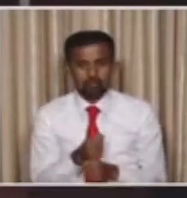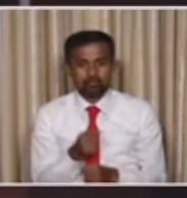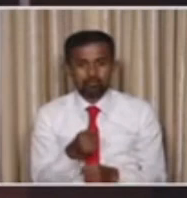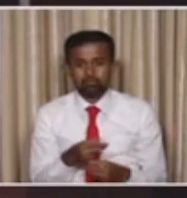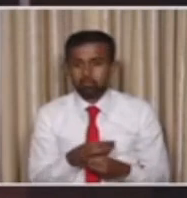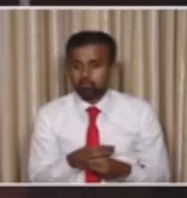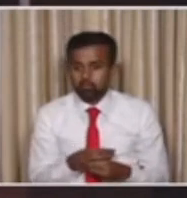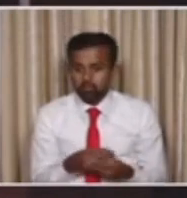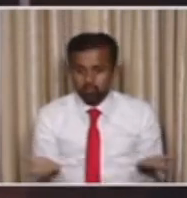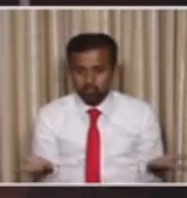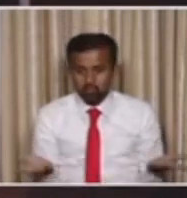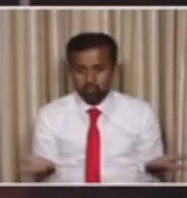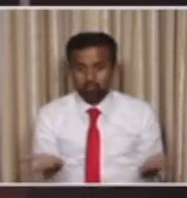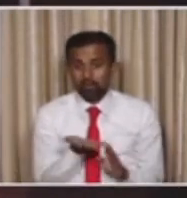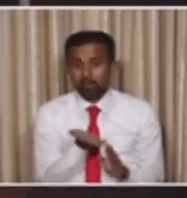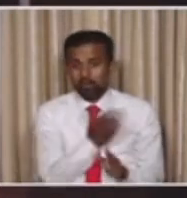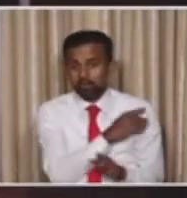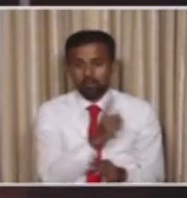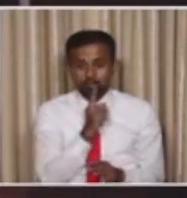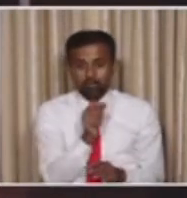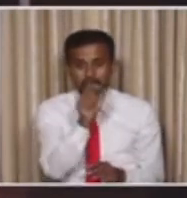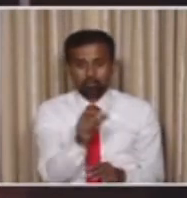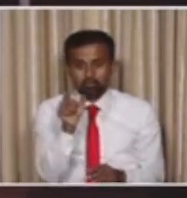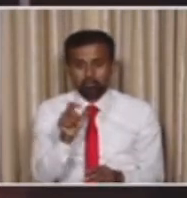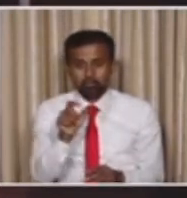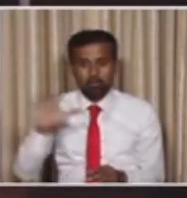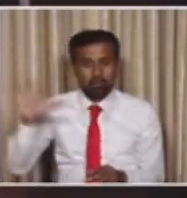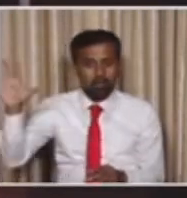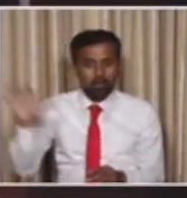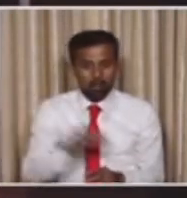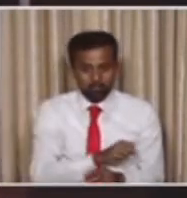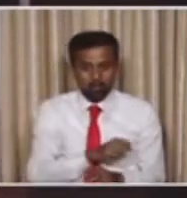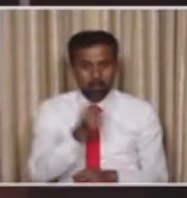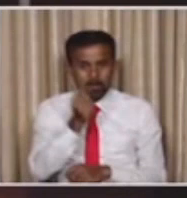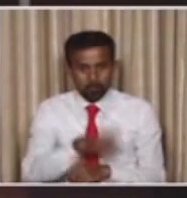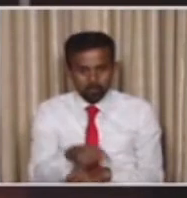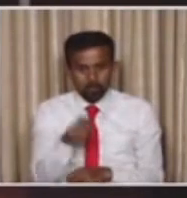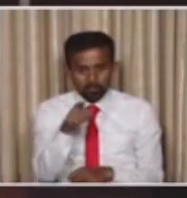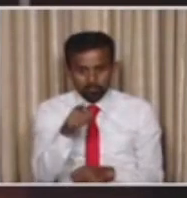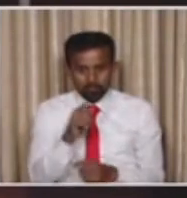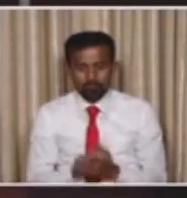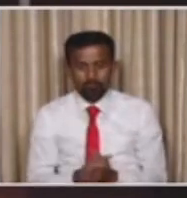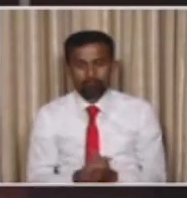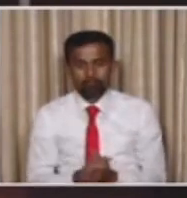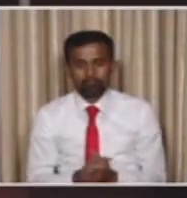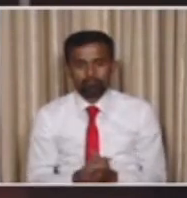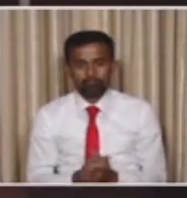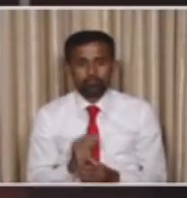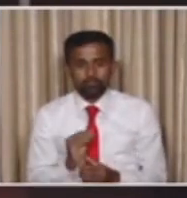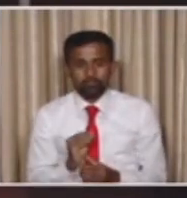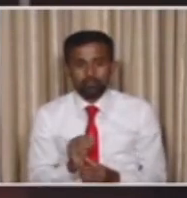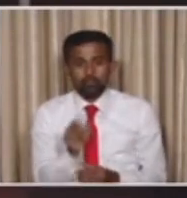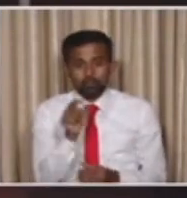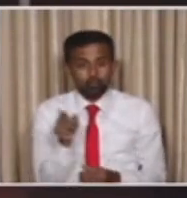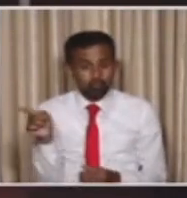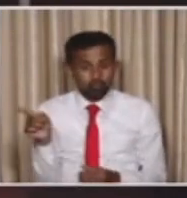Athi Haniya ඉහතකී පුද්ගලින්ගෙන් අයකර ගැනීමට පියවර ගන්නේද එසේනම්